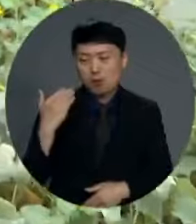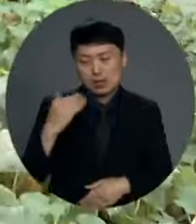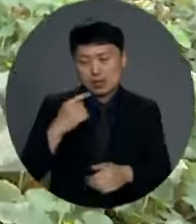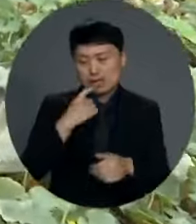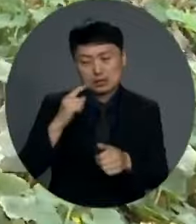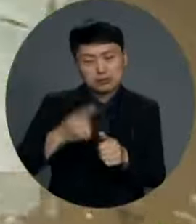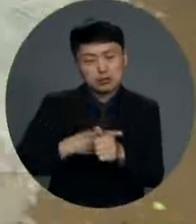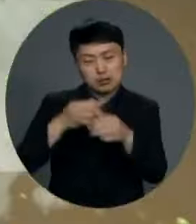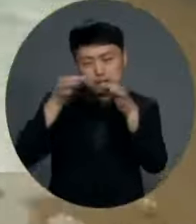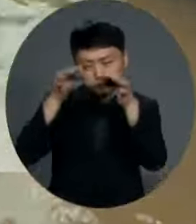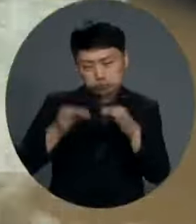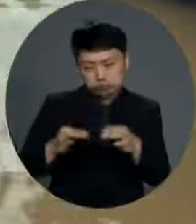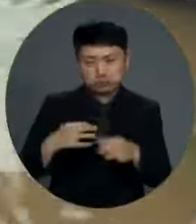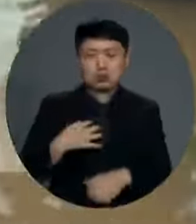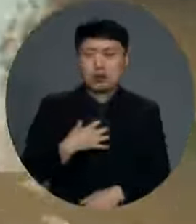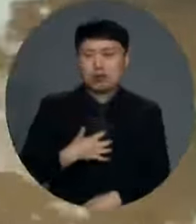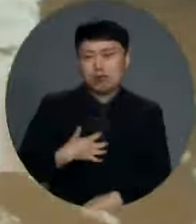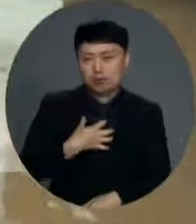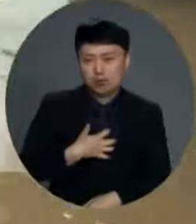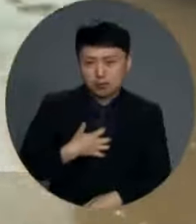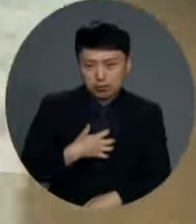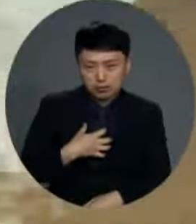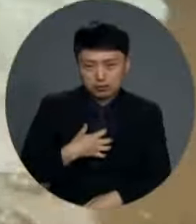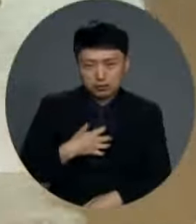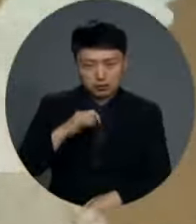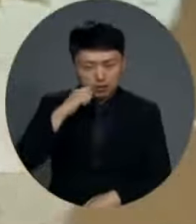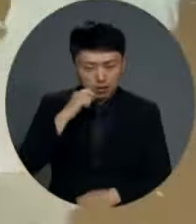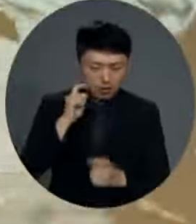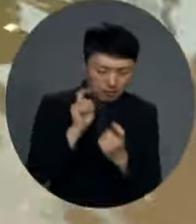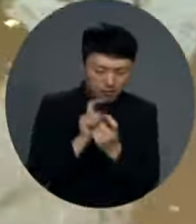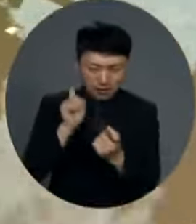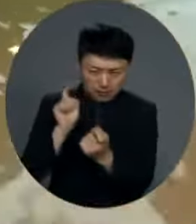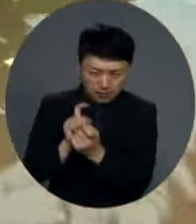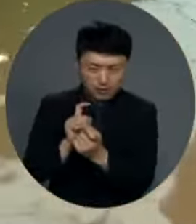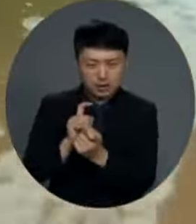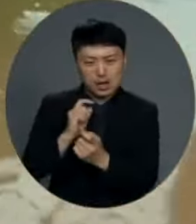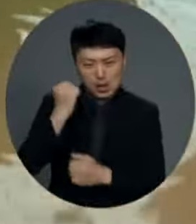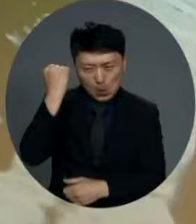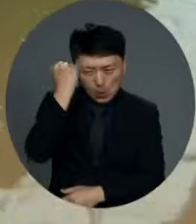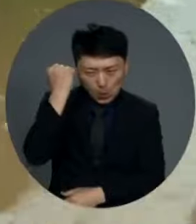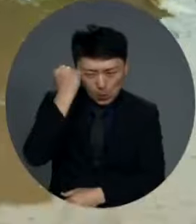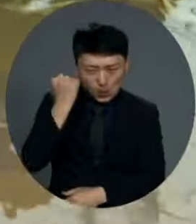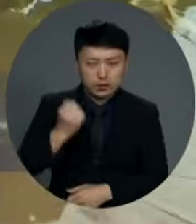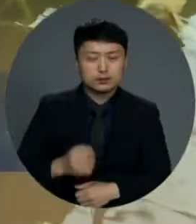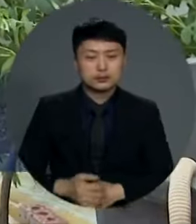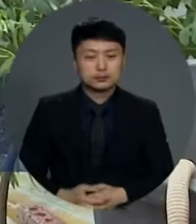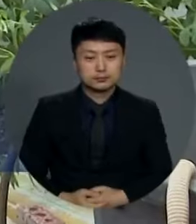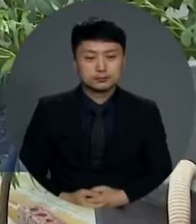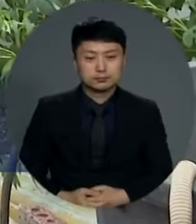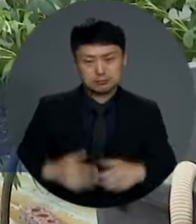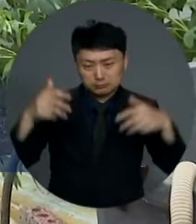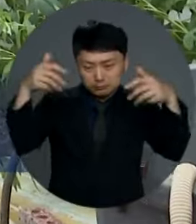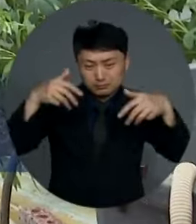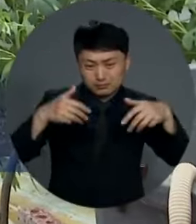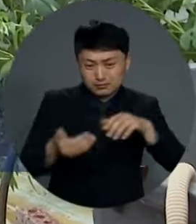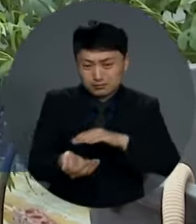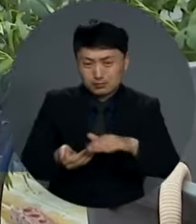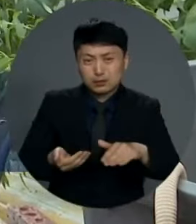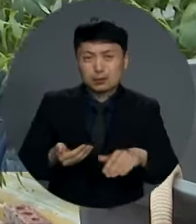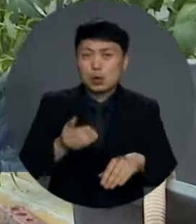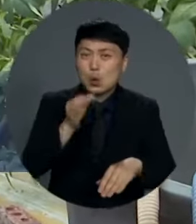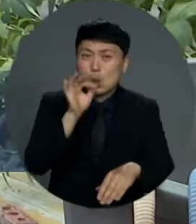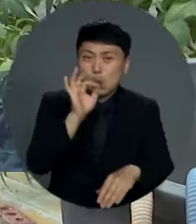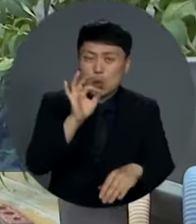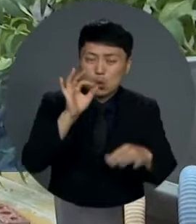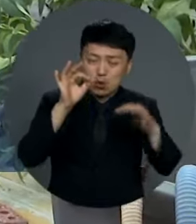가격 하락에 시달려야 했던 농민들에게는 엎친 데 덮친 격입니다. 비 오기 전에도 뭐 가격도 그렇죠.